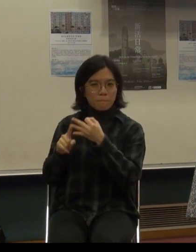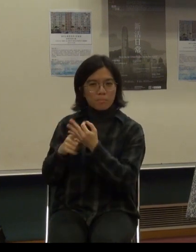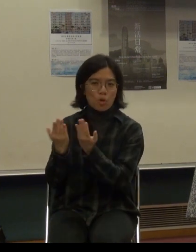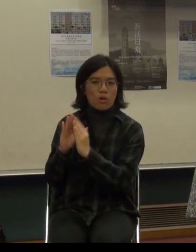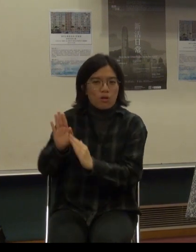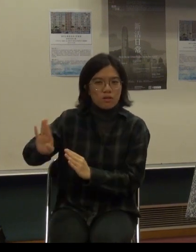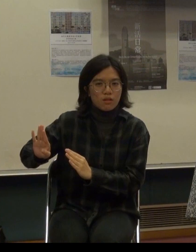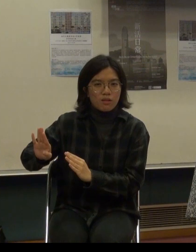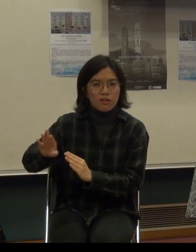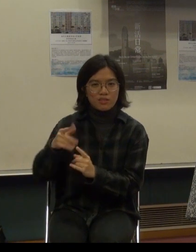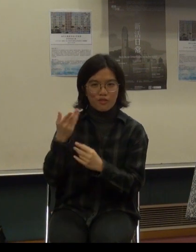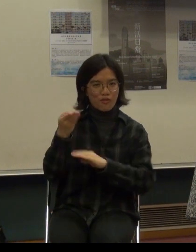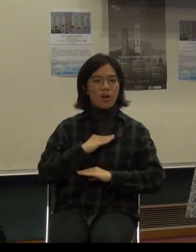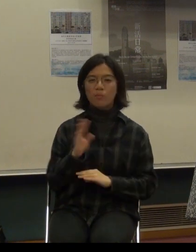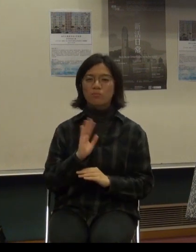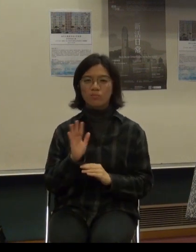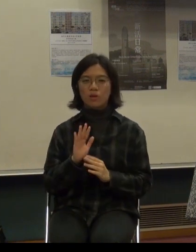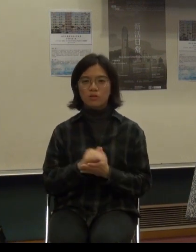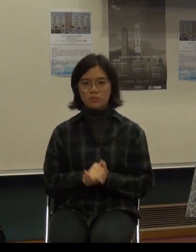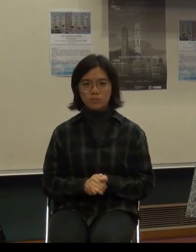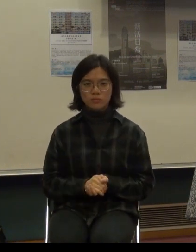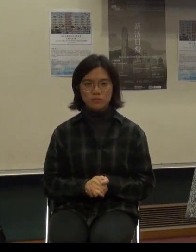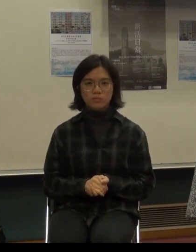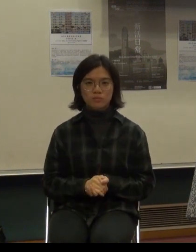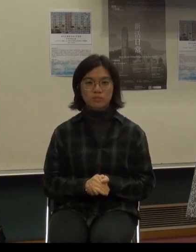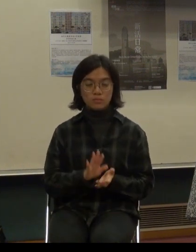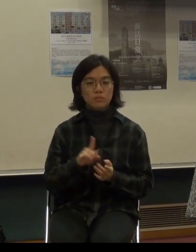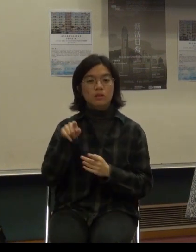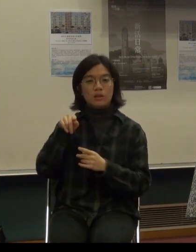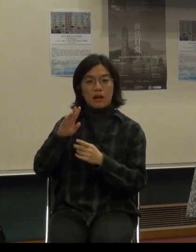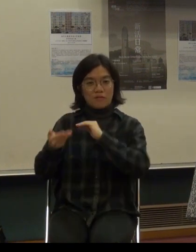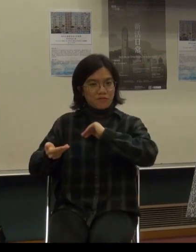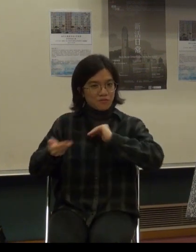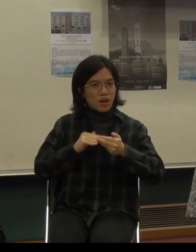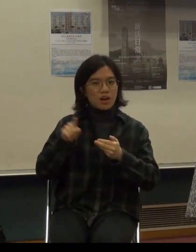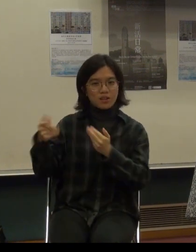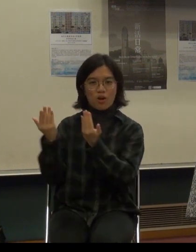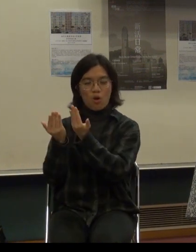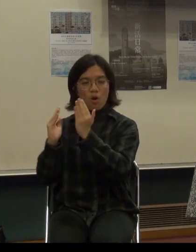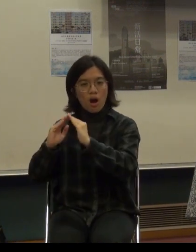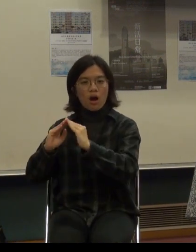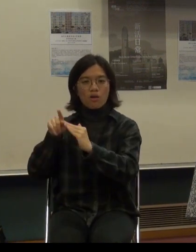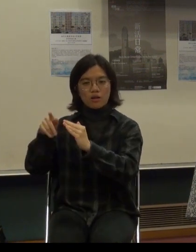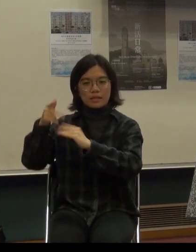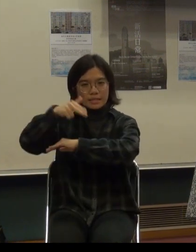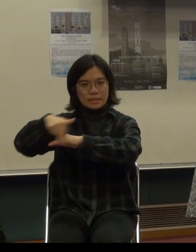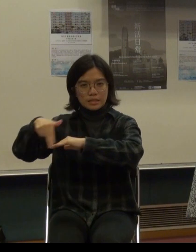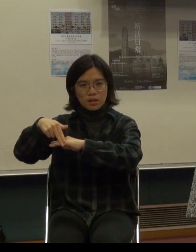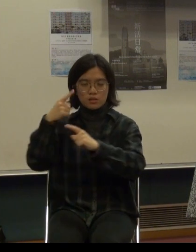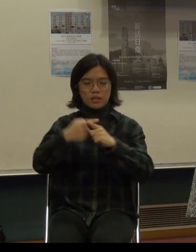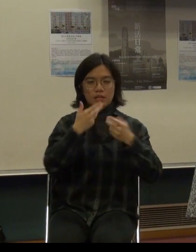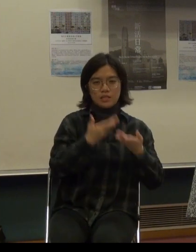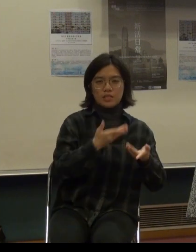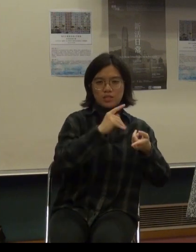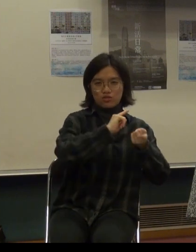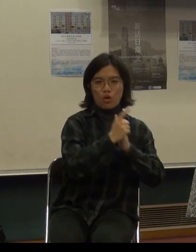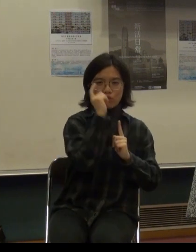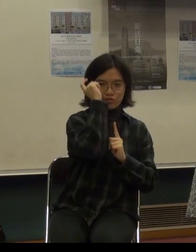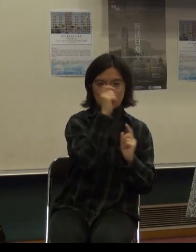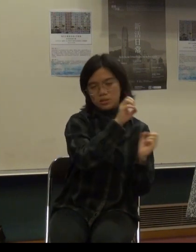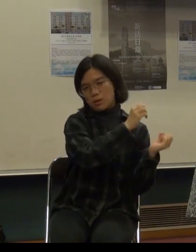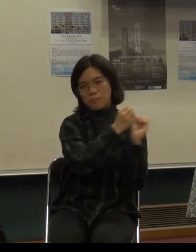格，反而這個學校它是受到現代主義整個現代主義的思潮的影響的，無論是 Walter Gropius 自己